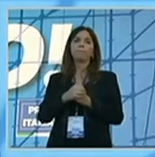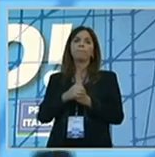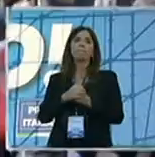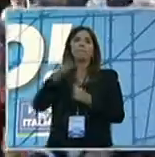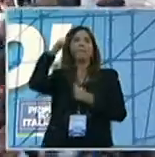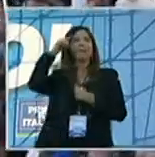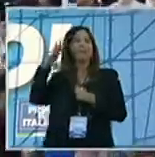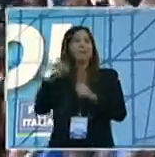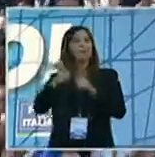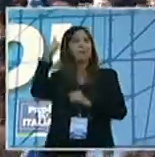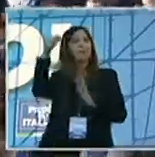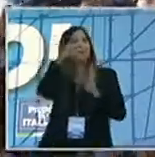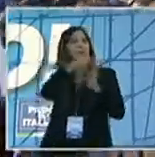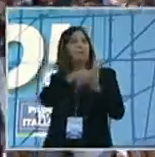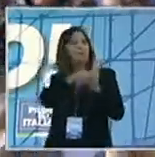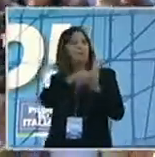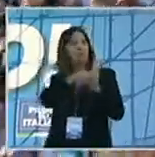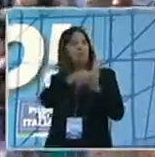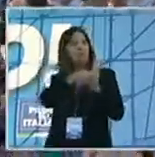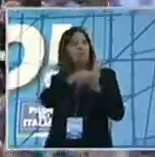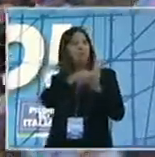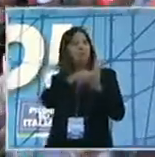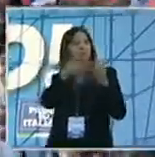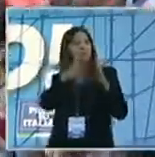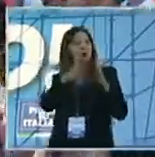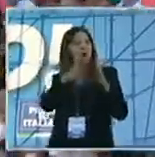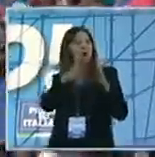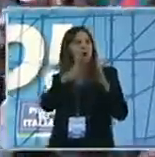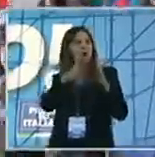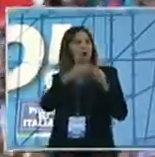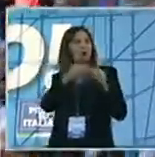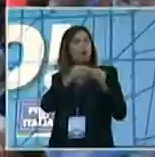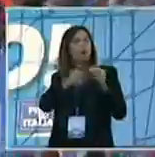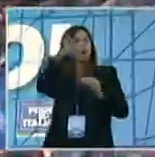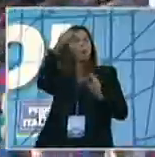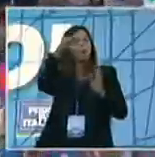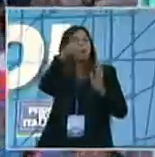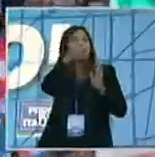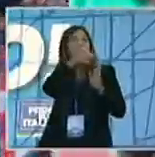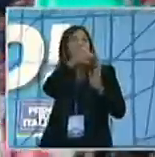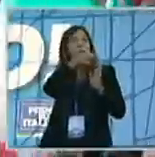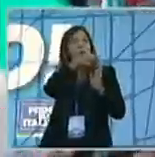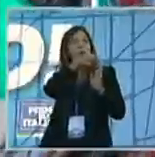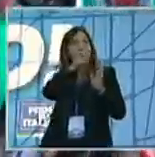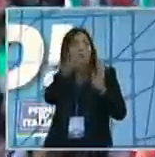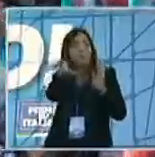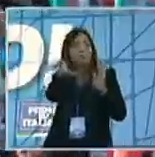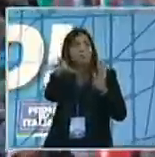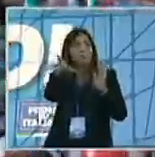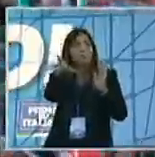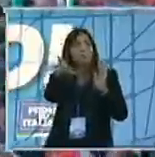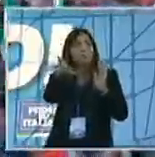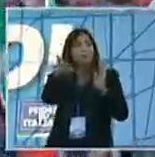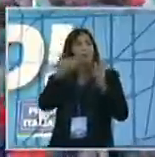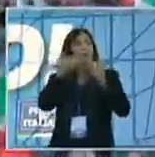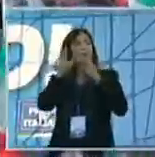Sapete qual è il primo provvedimento che hanno calendarizzato? Il primo provvedimento che hanno calendarizzato questi signori in